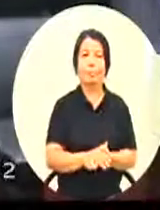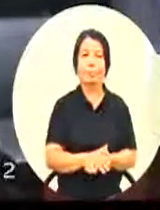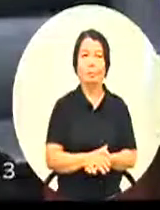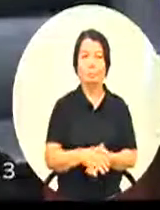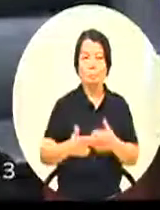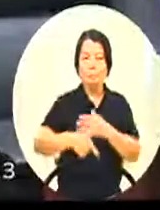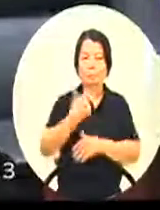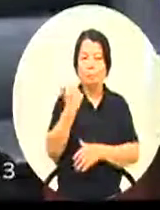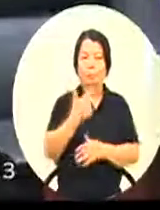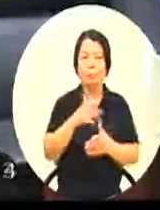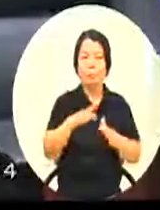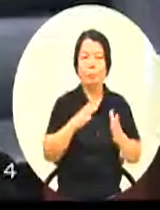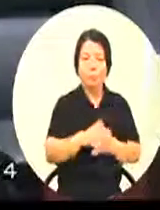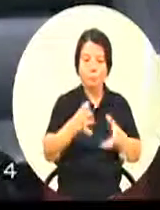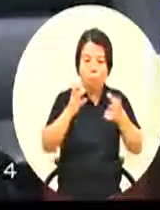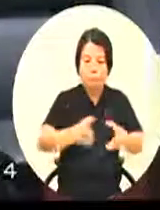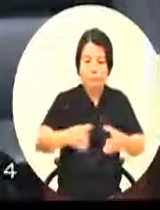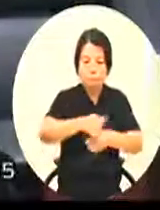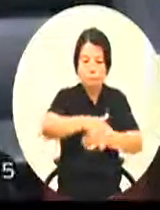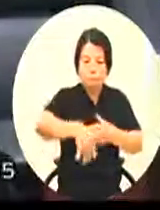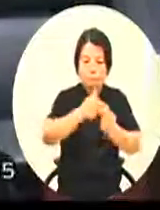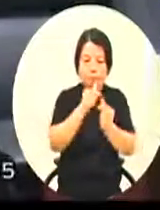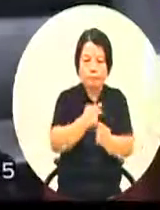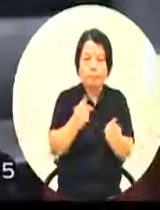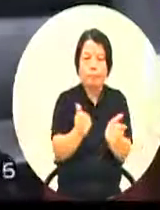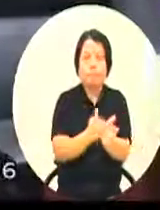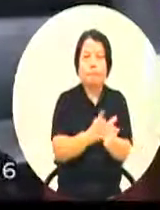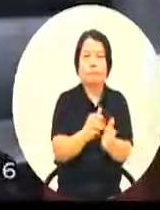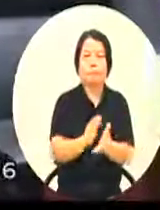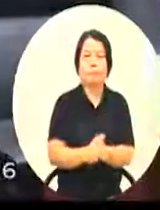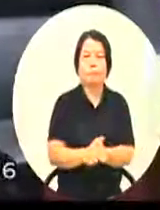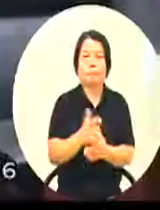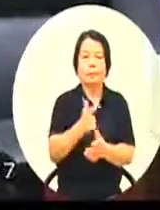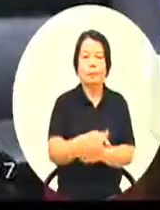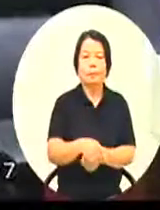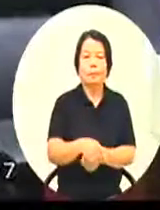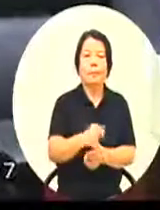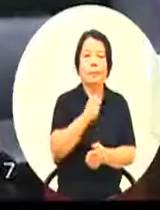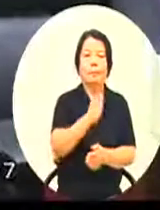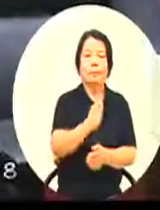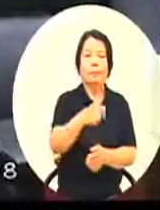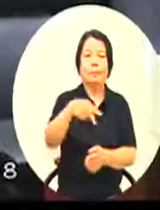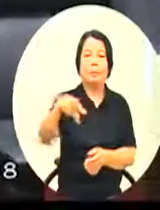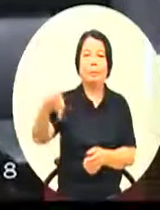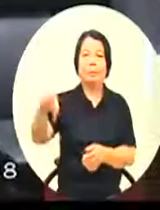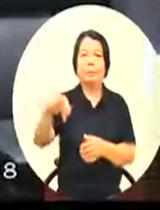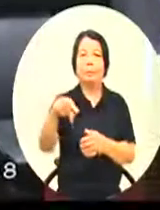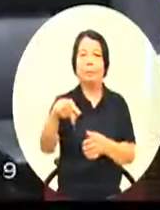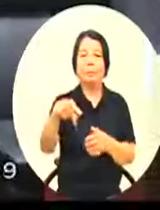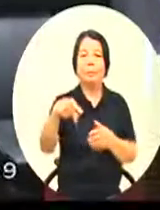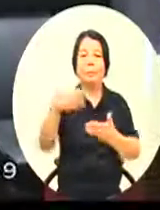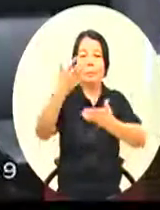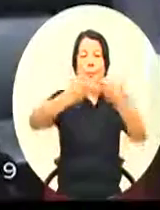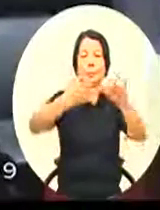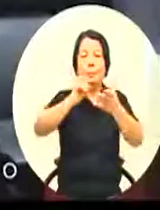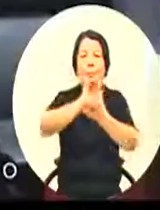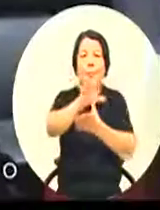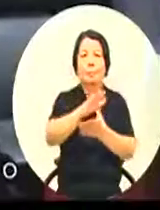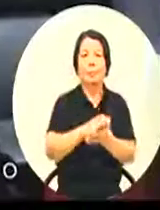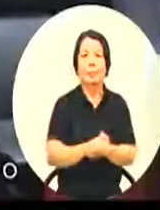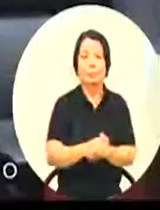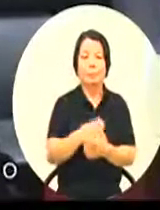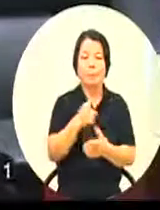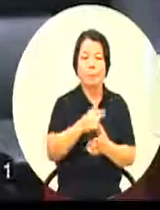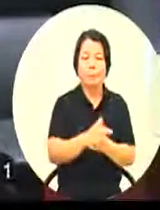我们如果把它建构起来以后，我们甚至我们可以用一些 APP， 好，跟一些我